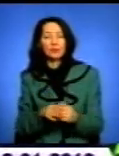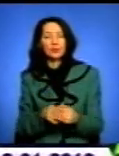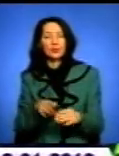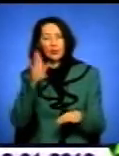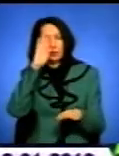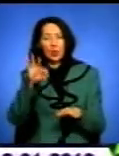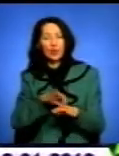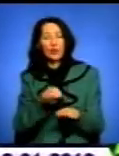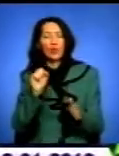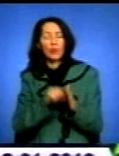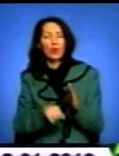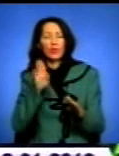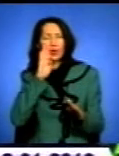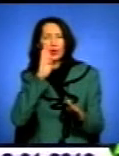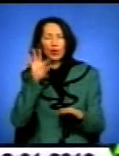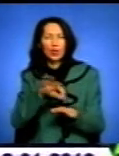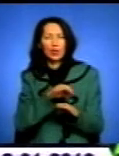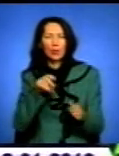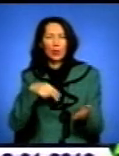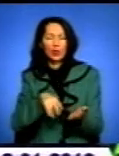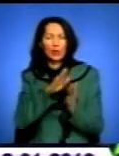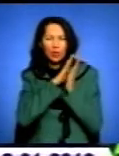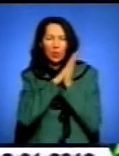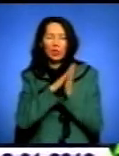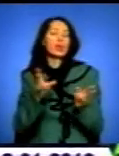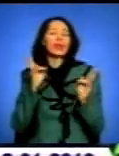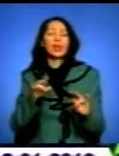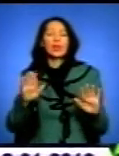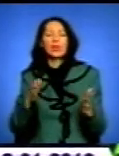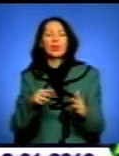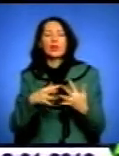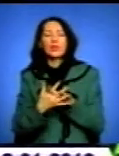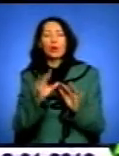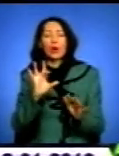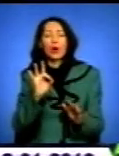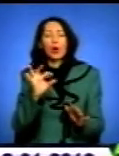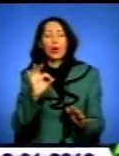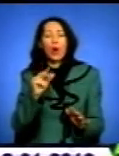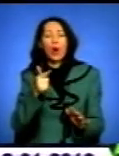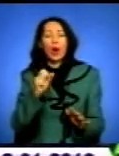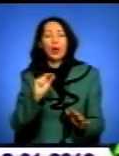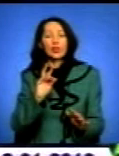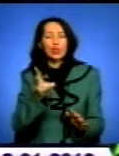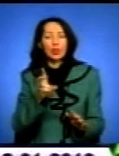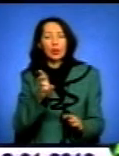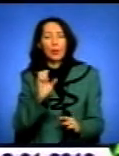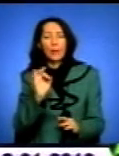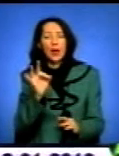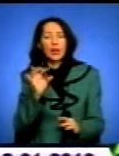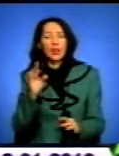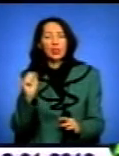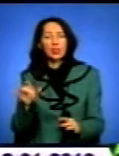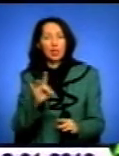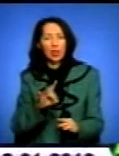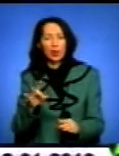Чоловік вбив дружину та пішов спати. Трагедія сталася у селі Рогачин Бережанського району. Відеоматеріал сектору зв'язків з громадськістю